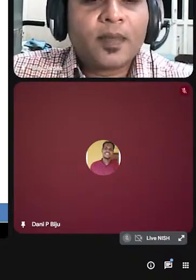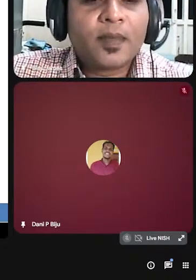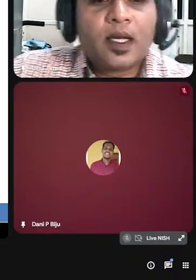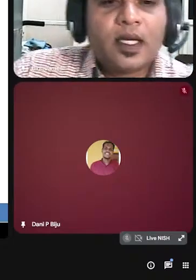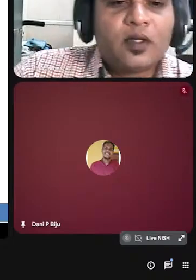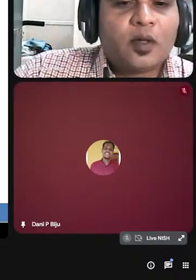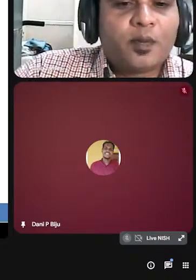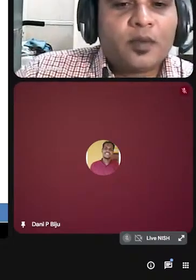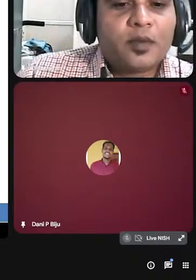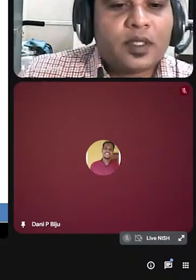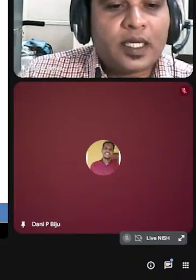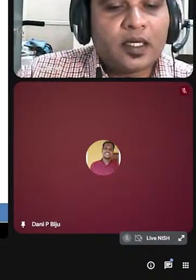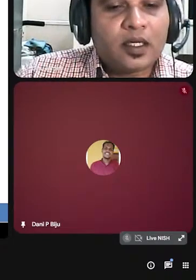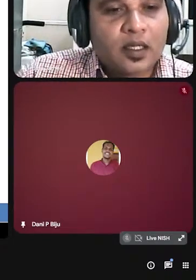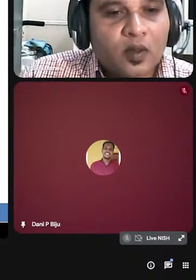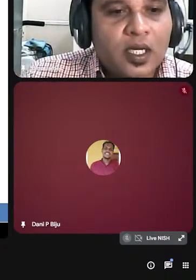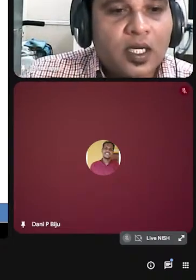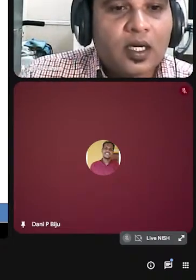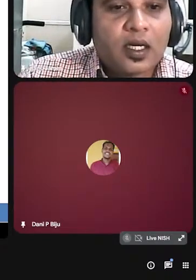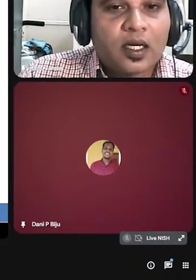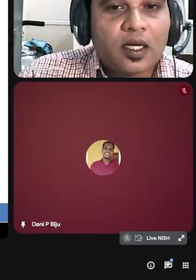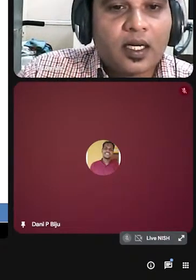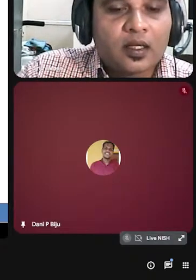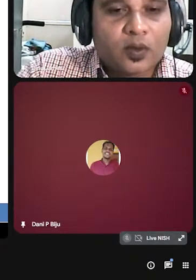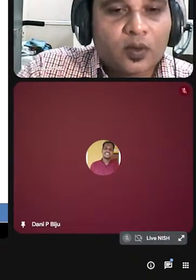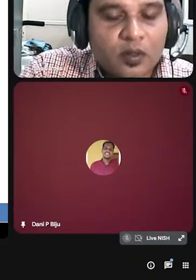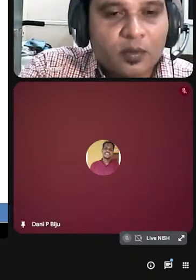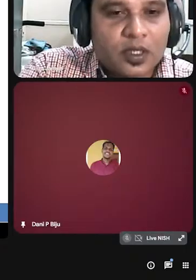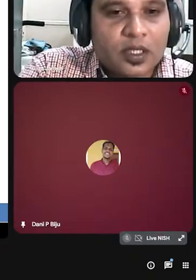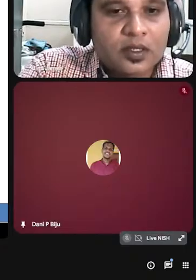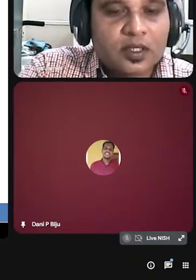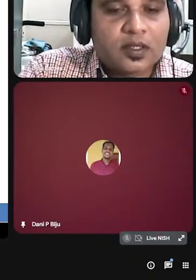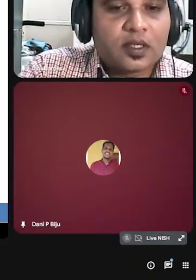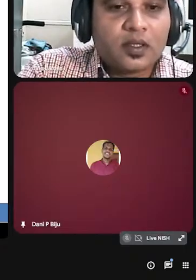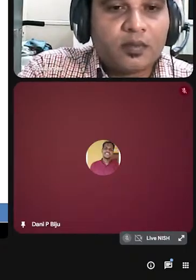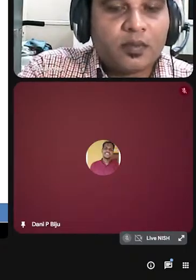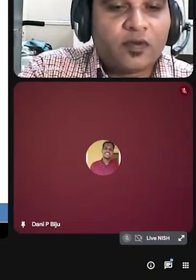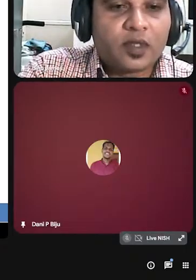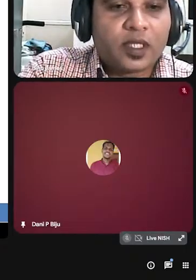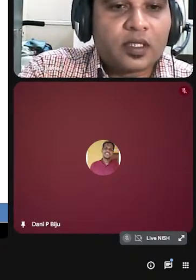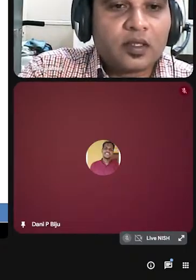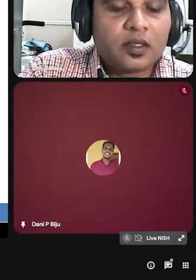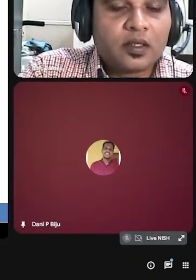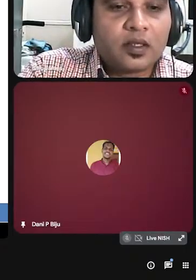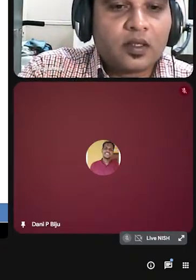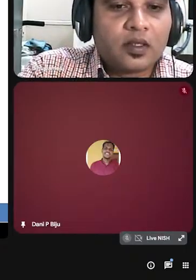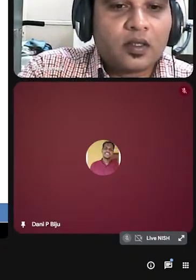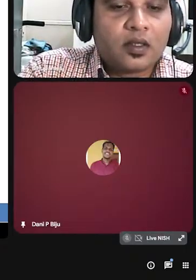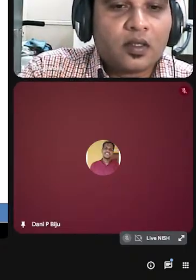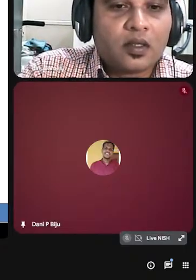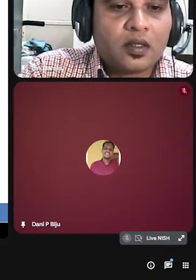സ്ലൈഡ്. ഇതോടൊപ്പം ഞാൻ തൊട്ട് മുമ്പ് ജസ്റ്റ് ബിഫോർ ദാറ്റ്